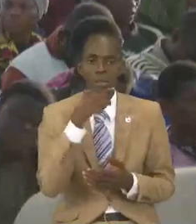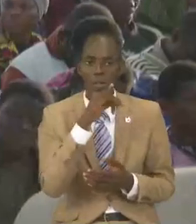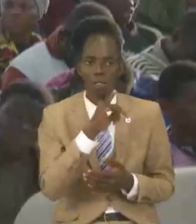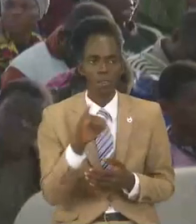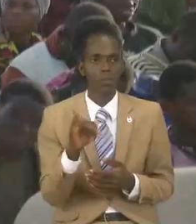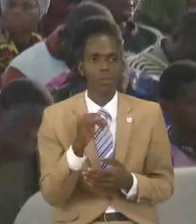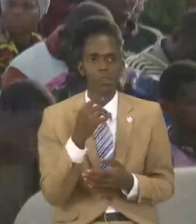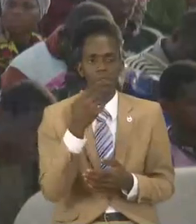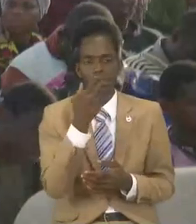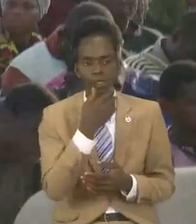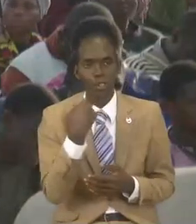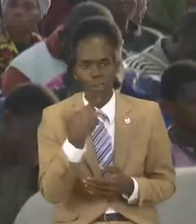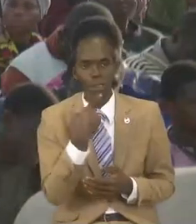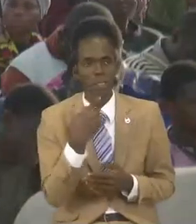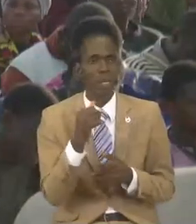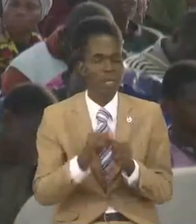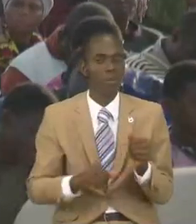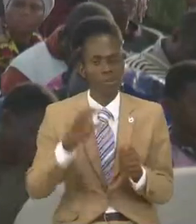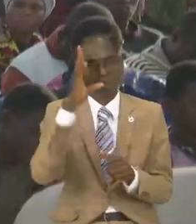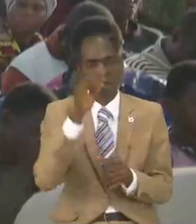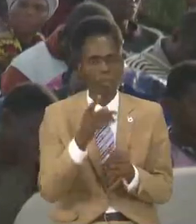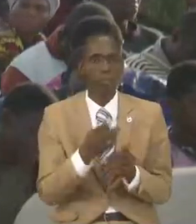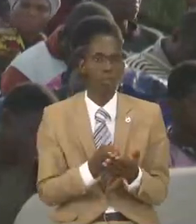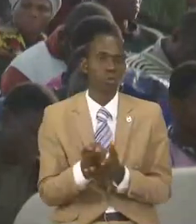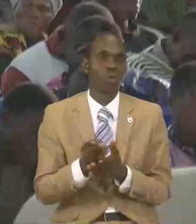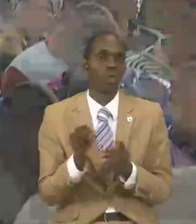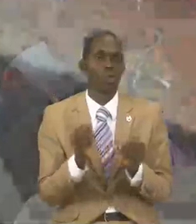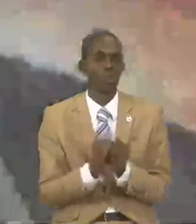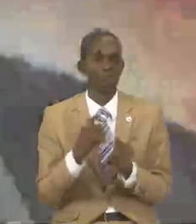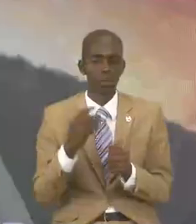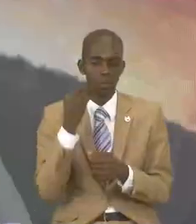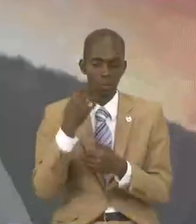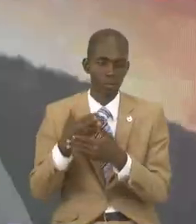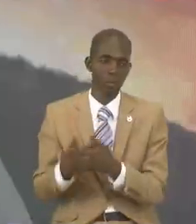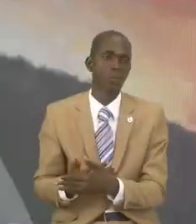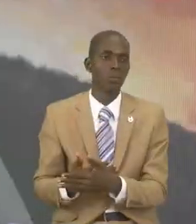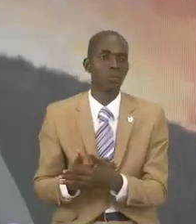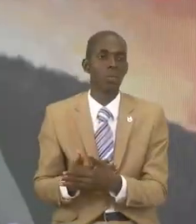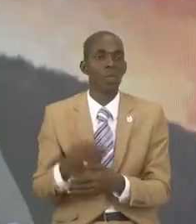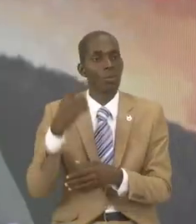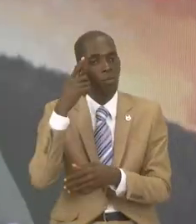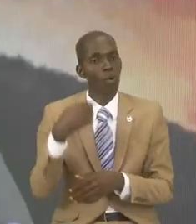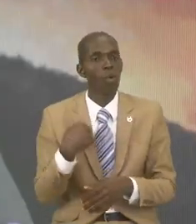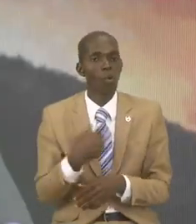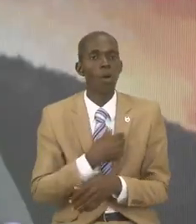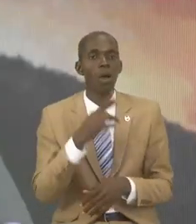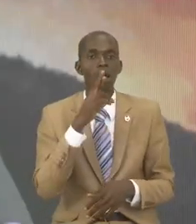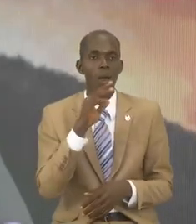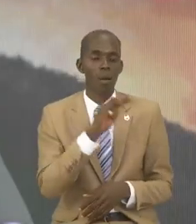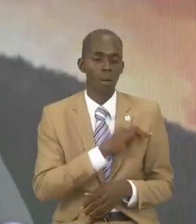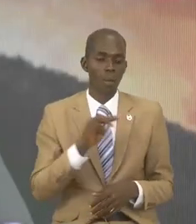25. Renoncez au mensonge. Pourquoi nous renoncer au mensonge et que chacun dise la vérité? Nous sommes